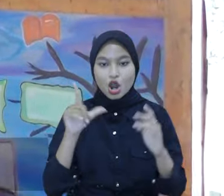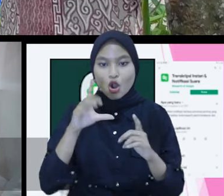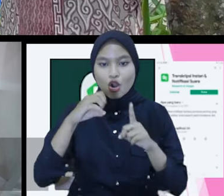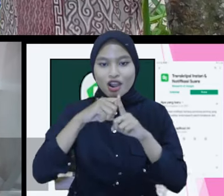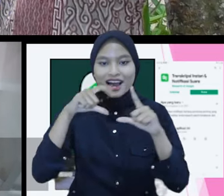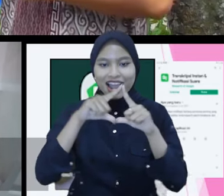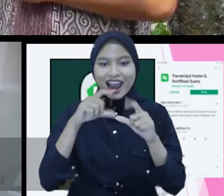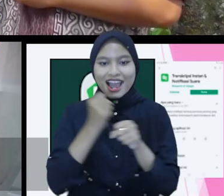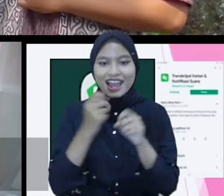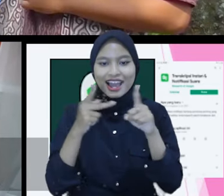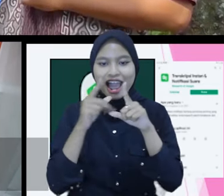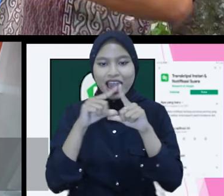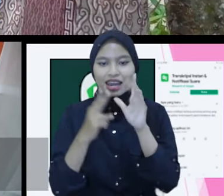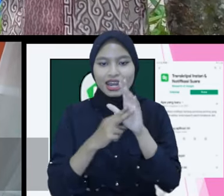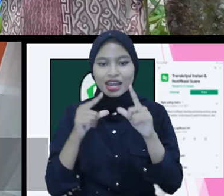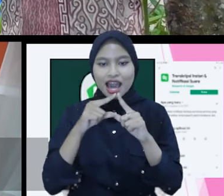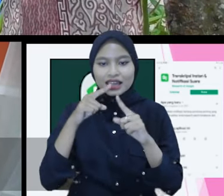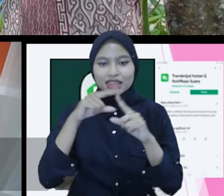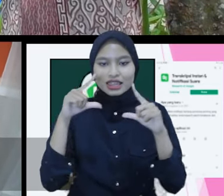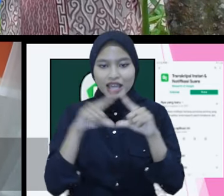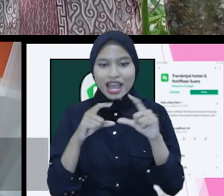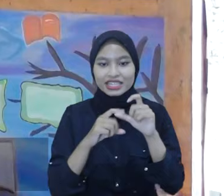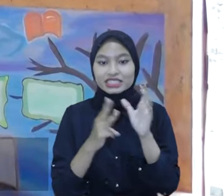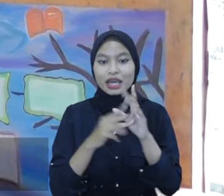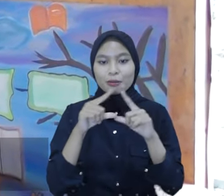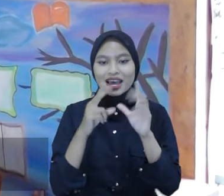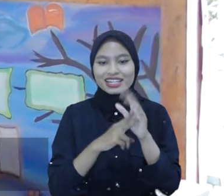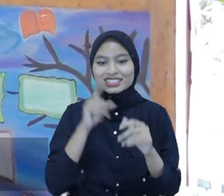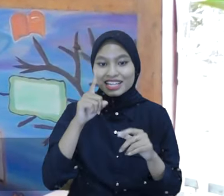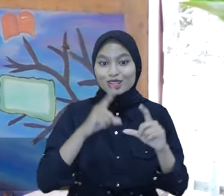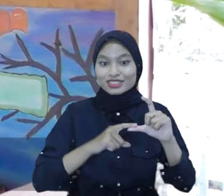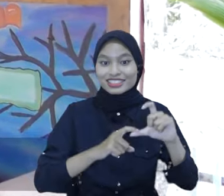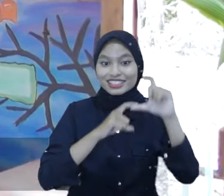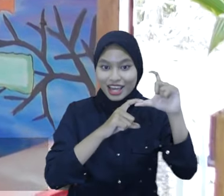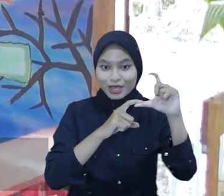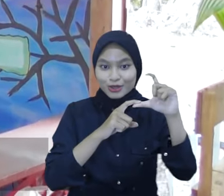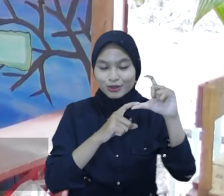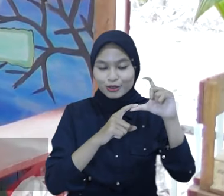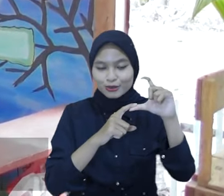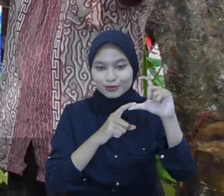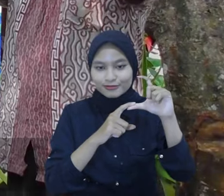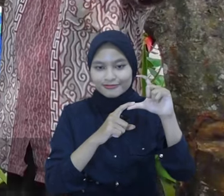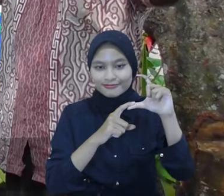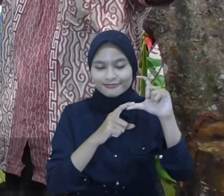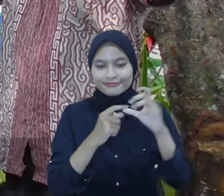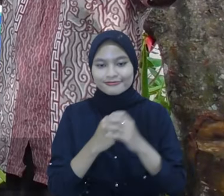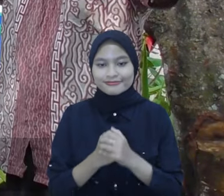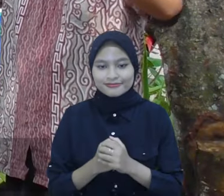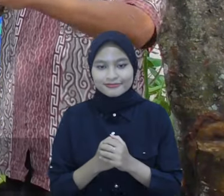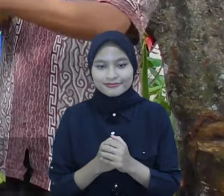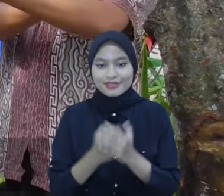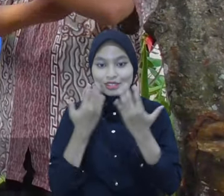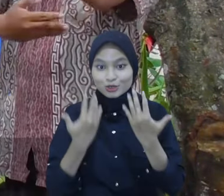perpustakaan Loka Dana SMA Negeri 1 Sedayu yang sudah